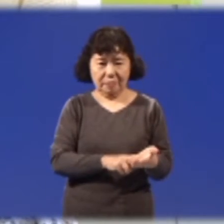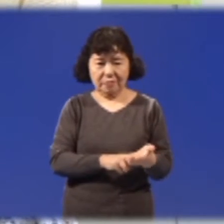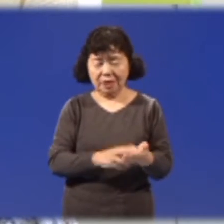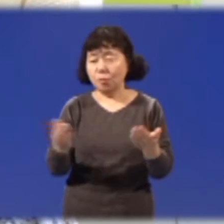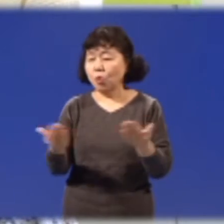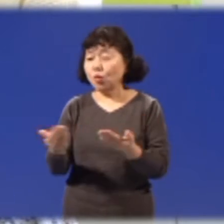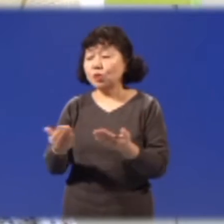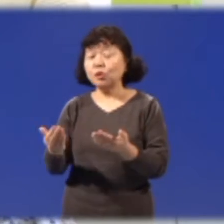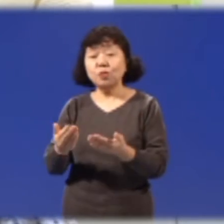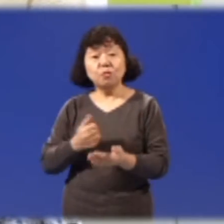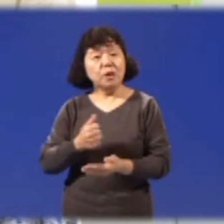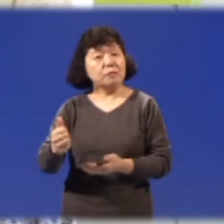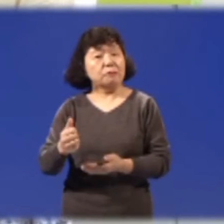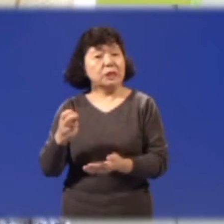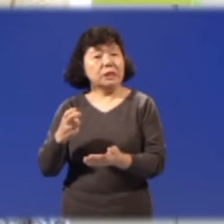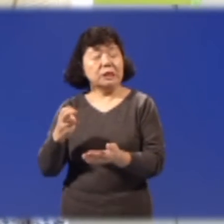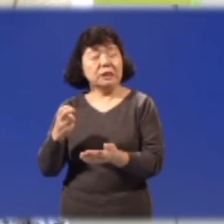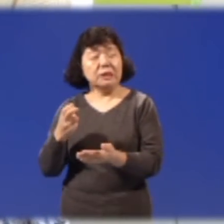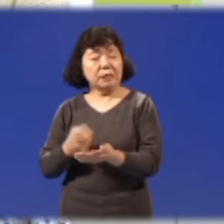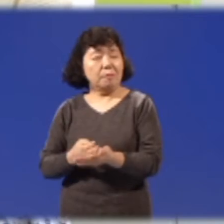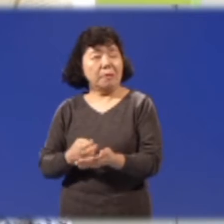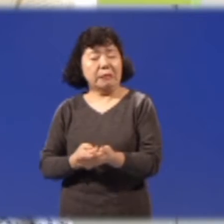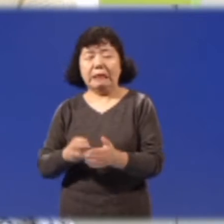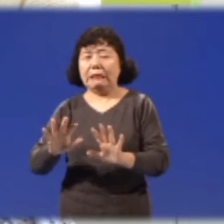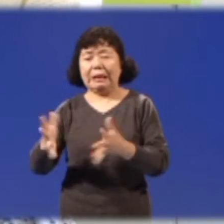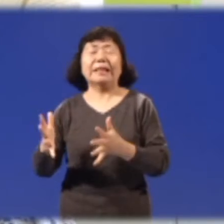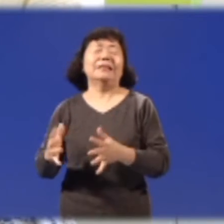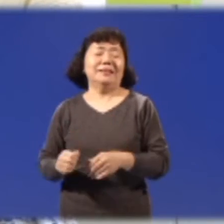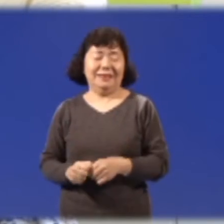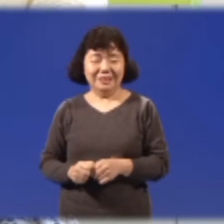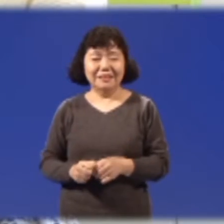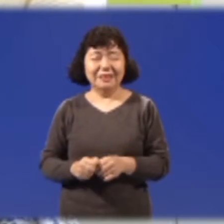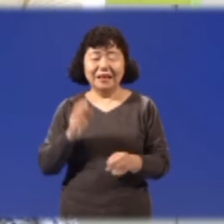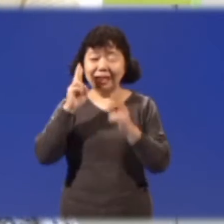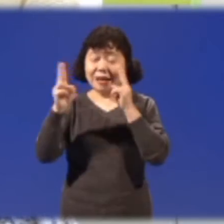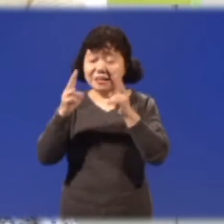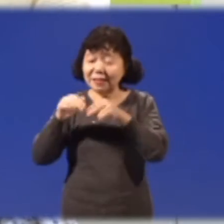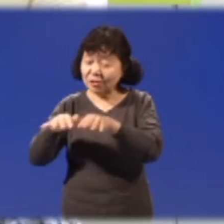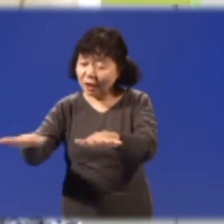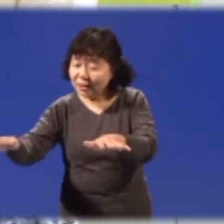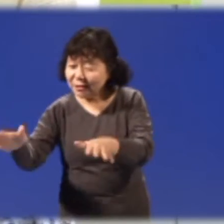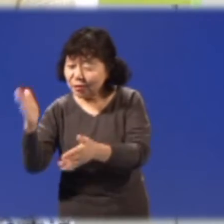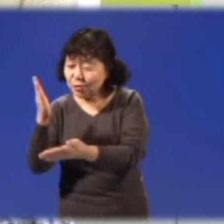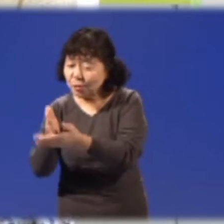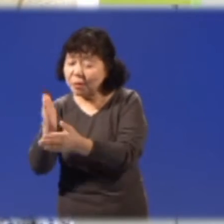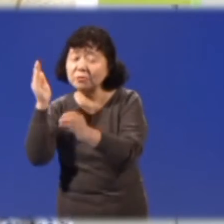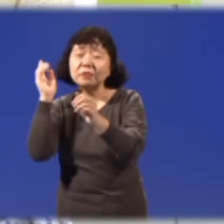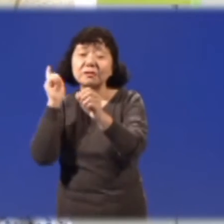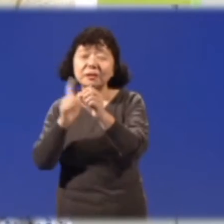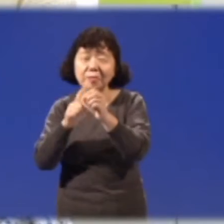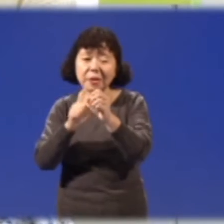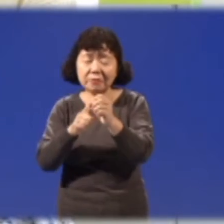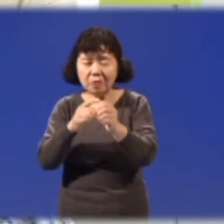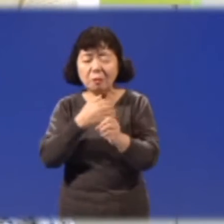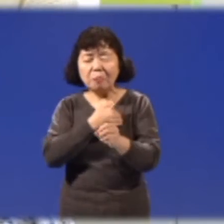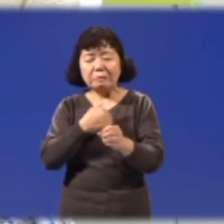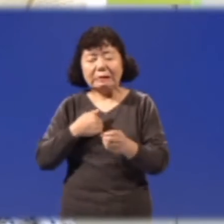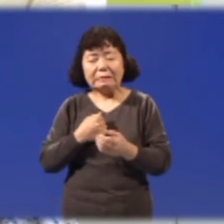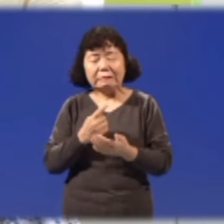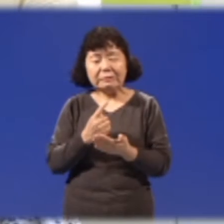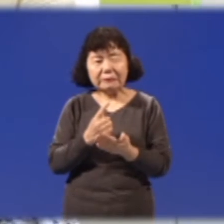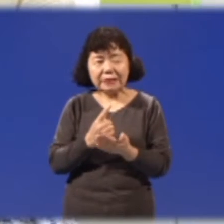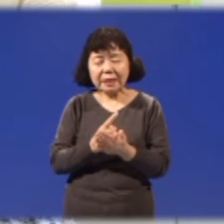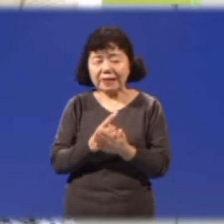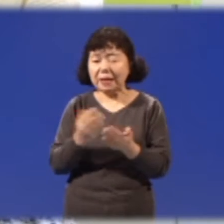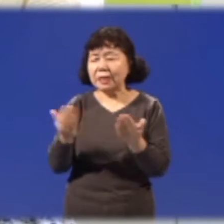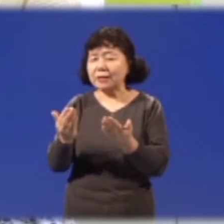められているわけではありません、 はい、 でも会社での感染を広げないためにも、なるべく外出や